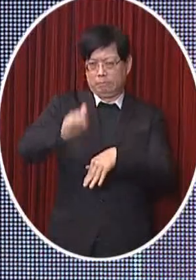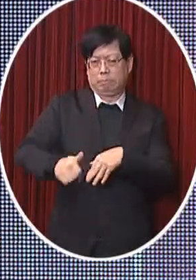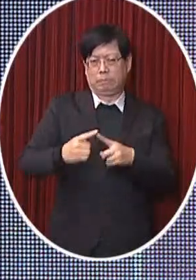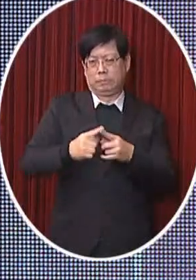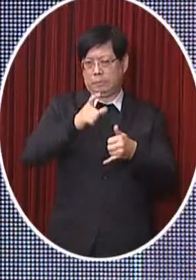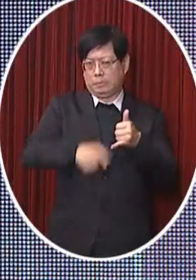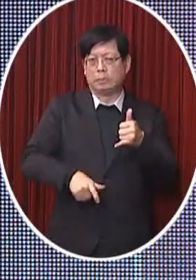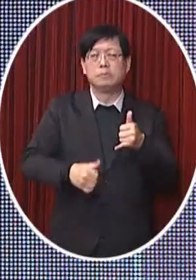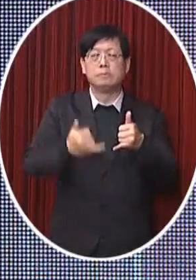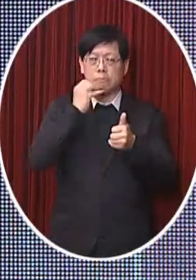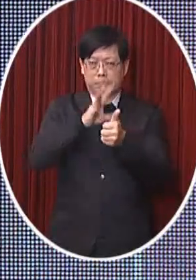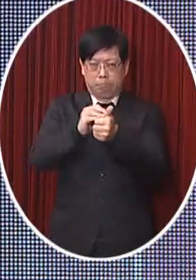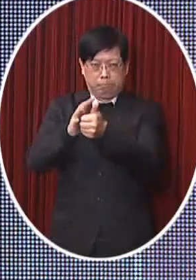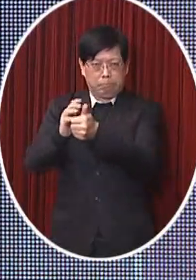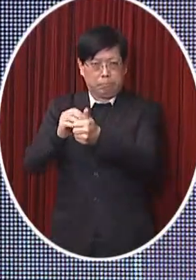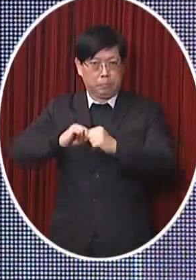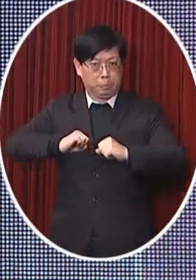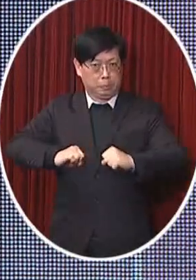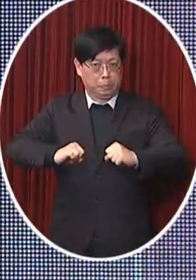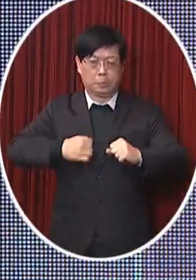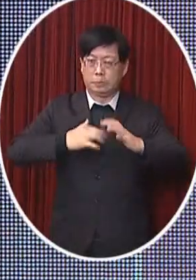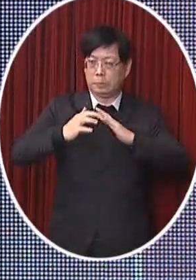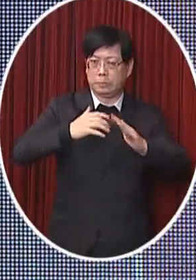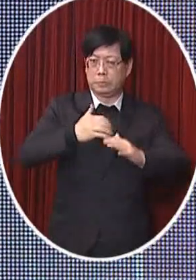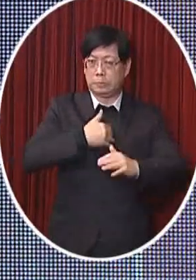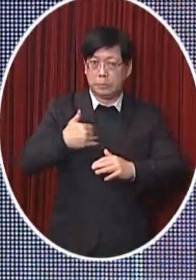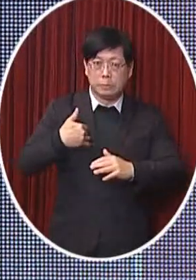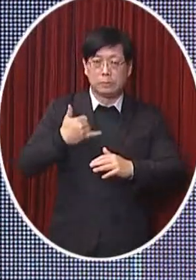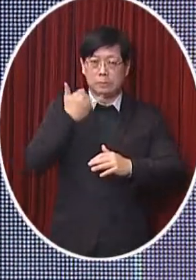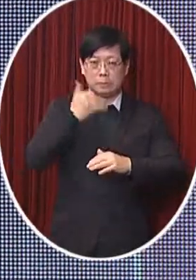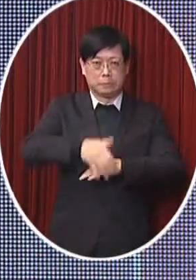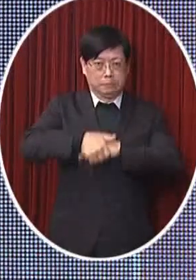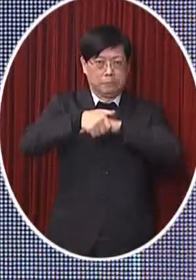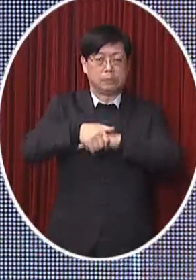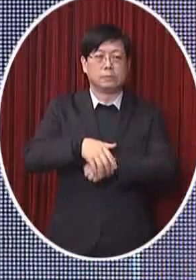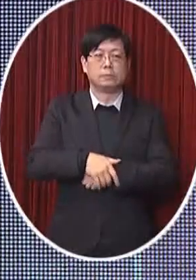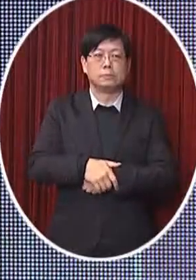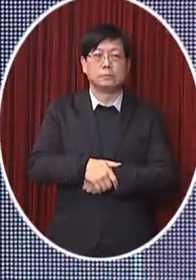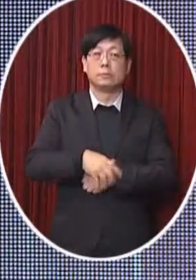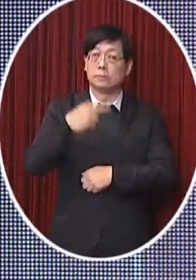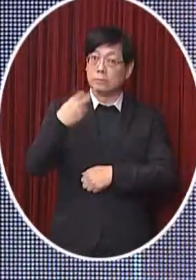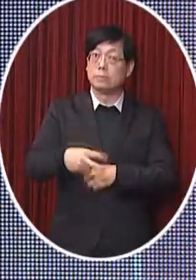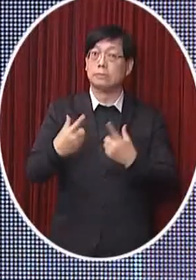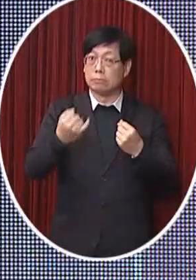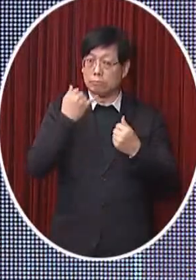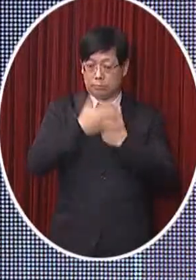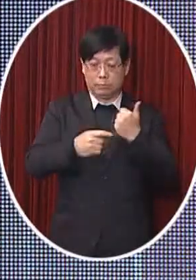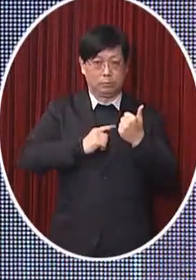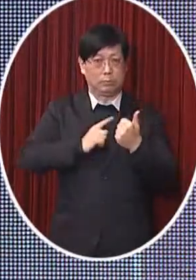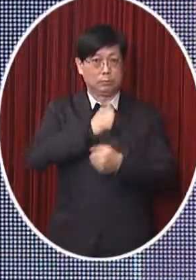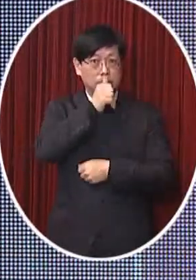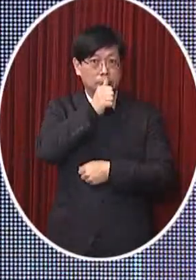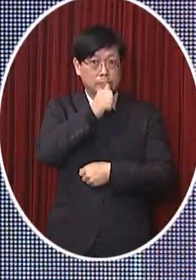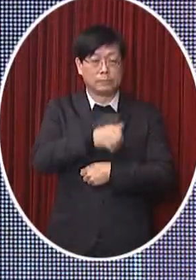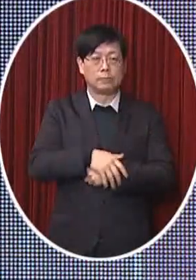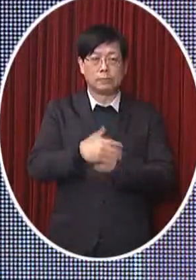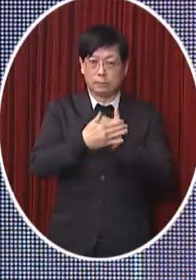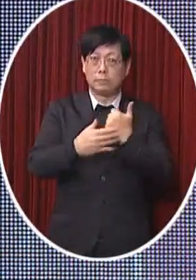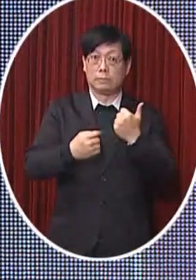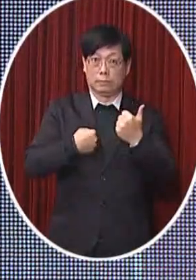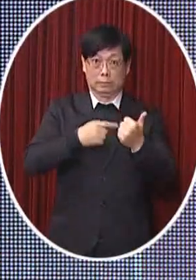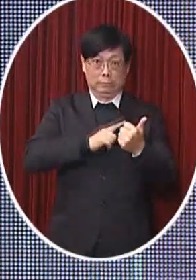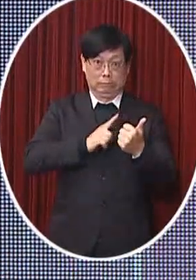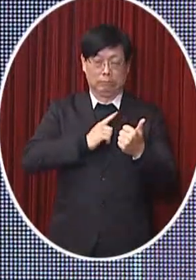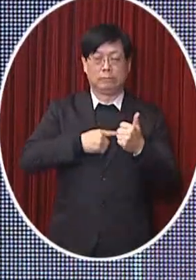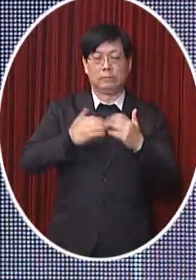人，学习更能生存、更能作战、更能救人，同时也守护自己的家乡、守护自己